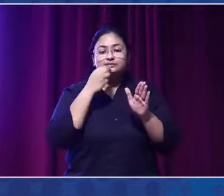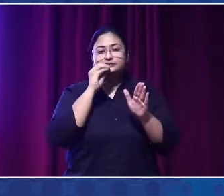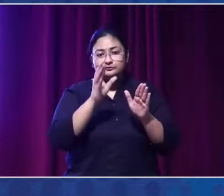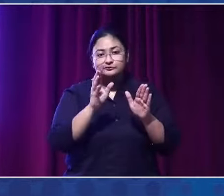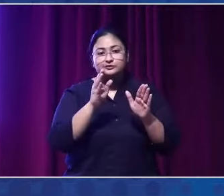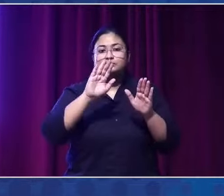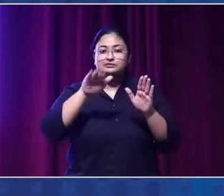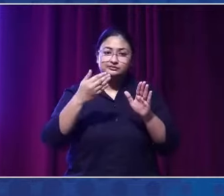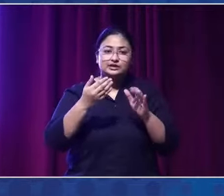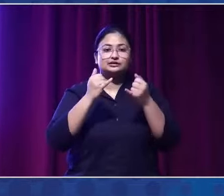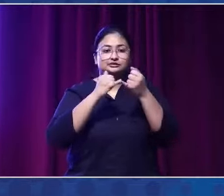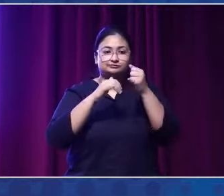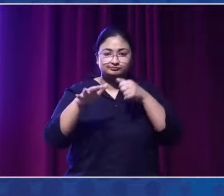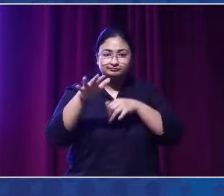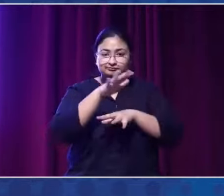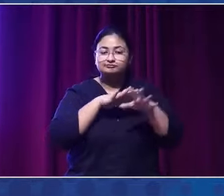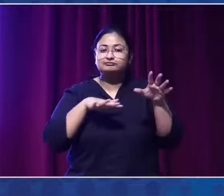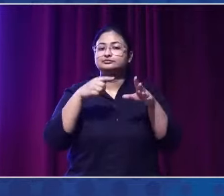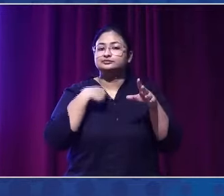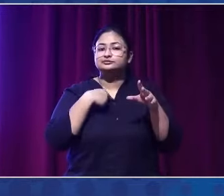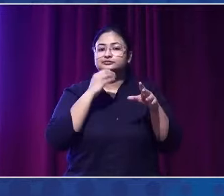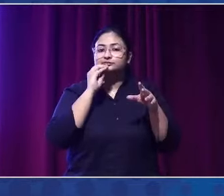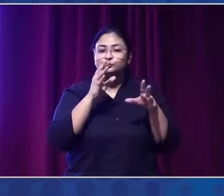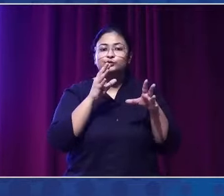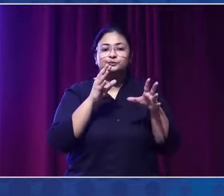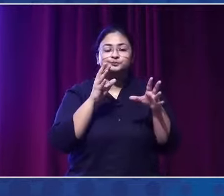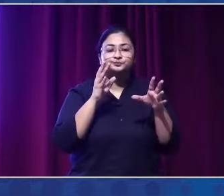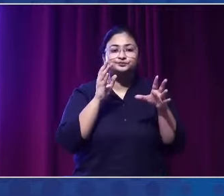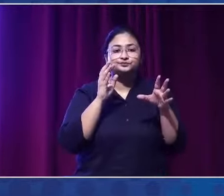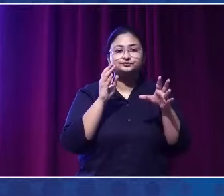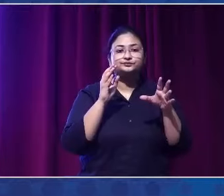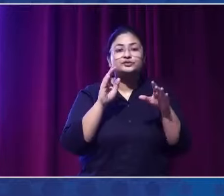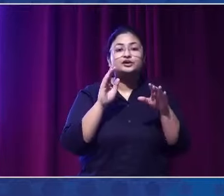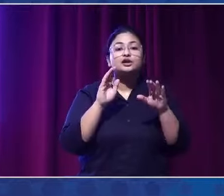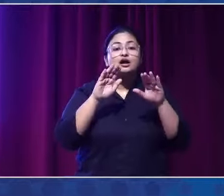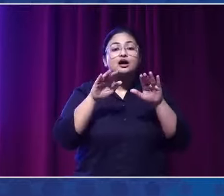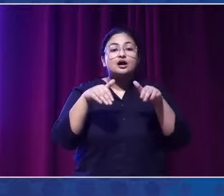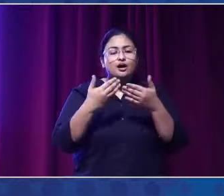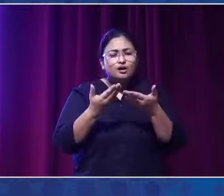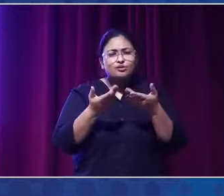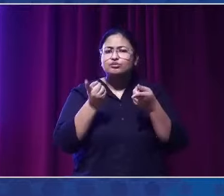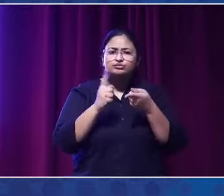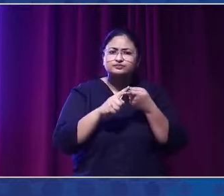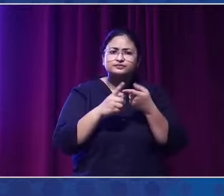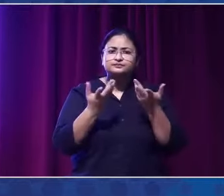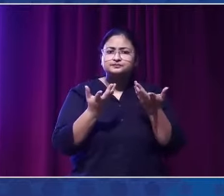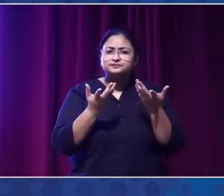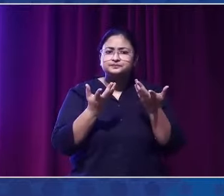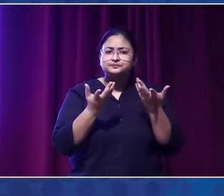माहौल बनाया गया कि देखिए ये मतलब कैसे हो सकता है ऐसा